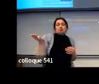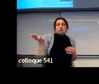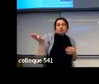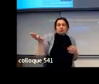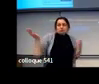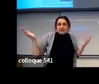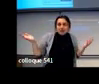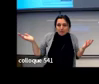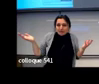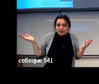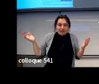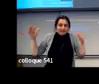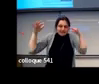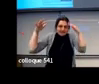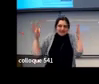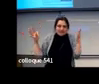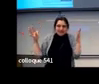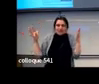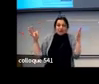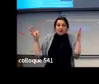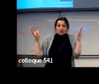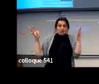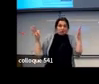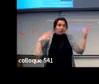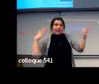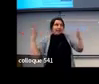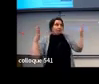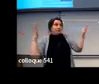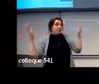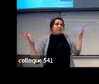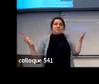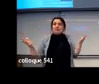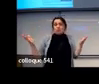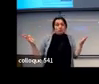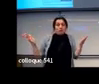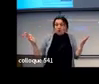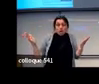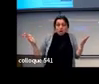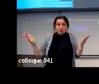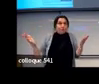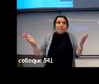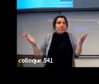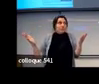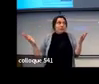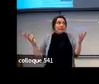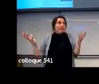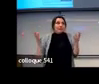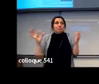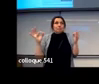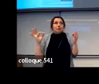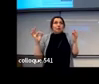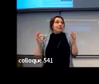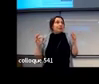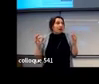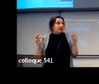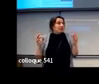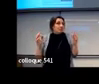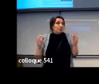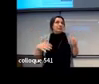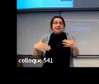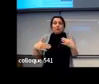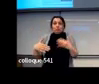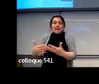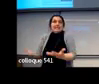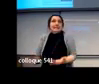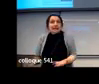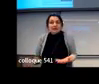Pressbook, c'est comme on est pris avec la limite technologique. Là. J'ai regardé un petit peu les premiers résultats. On ne voit même pas la mention de copyright.